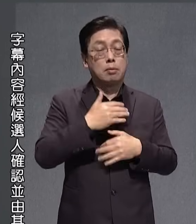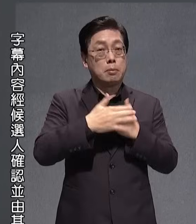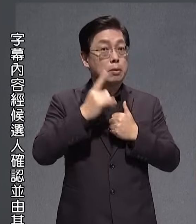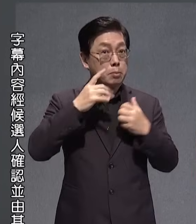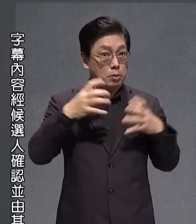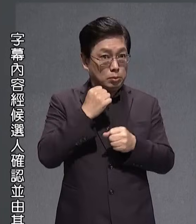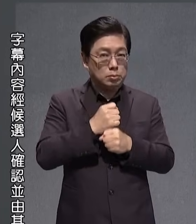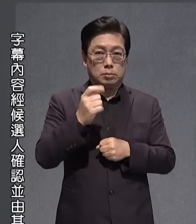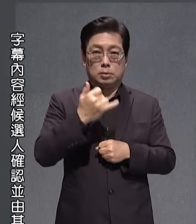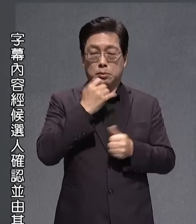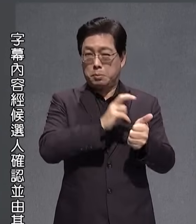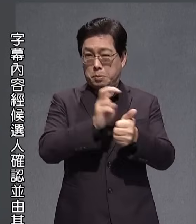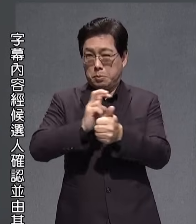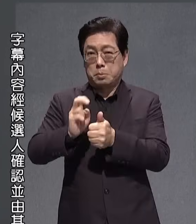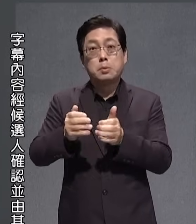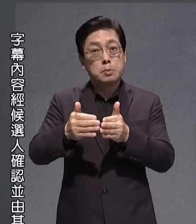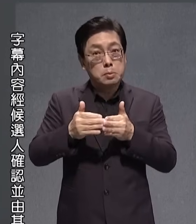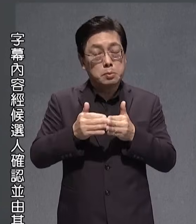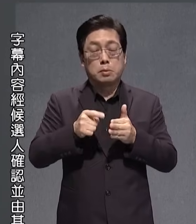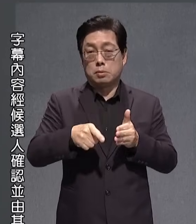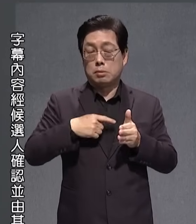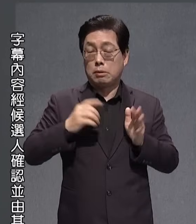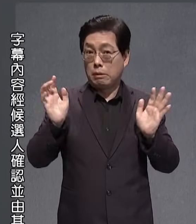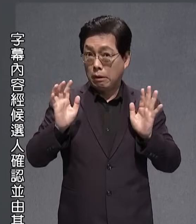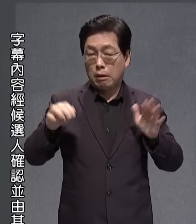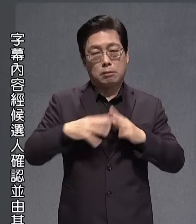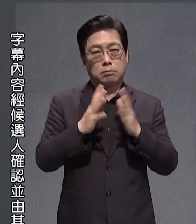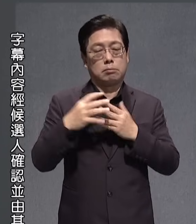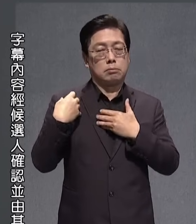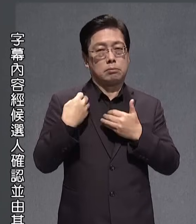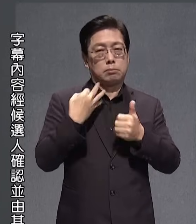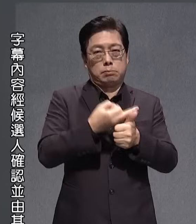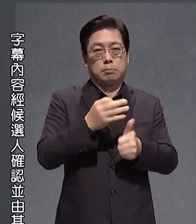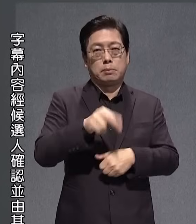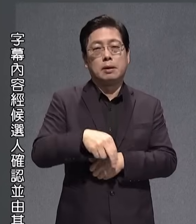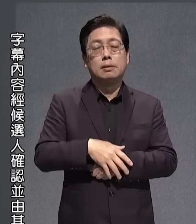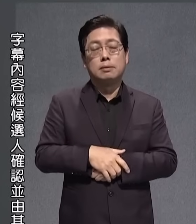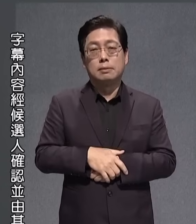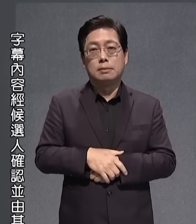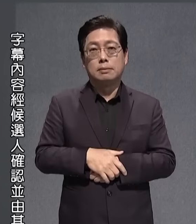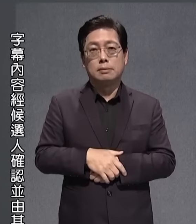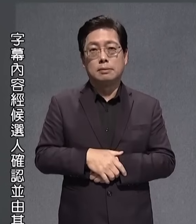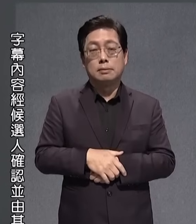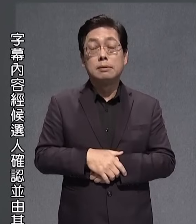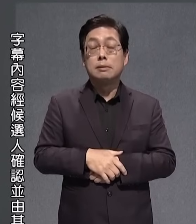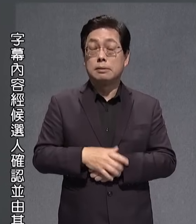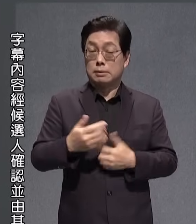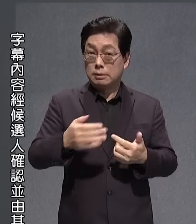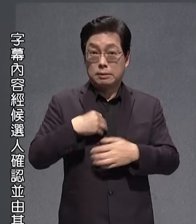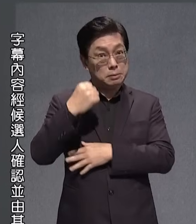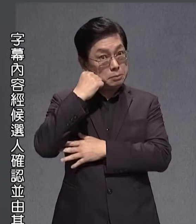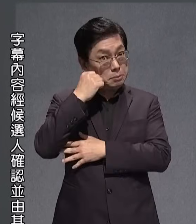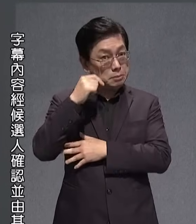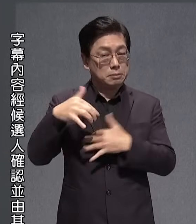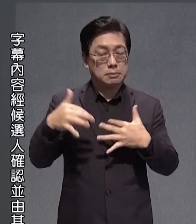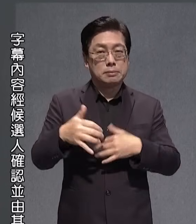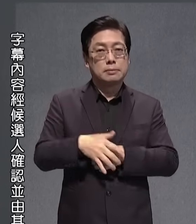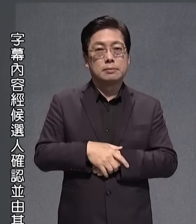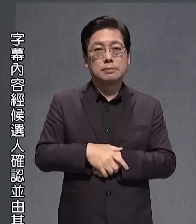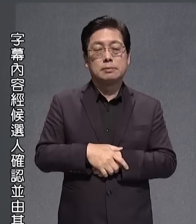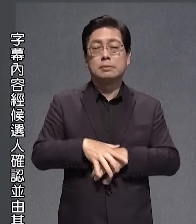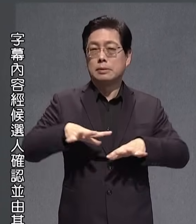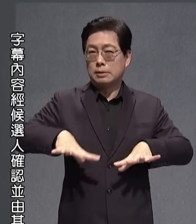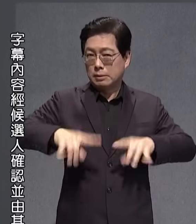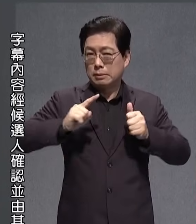之间照顾需要照顾的家庭。那么至于居住的方面，我们